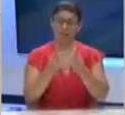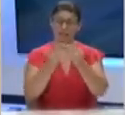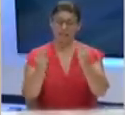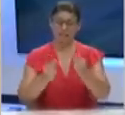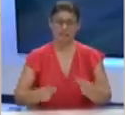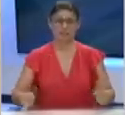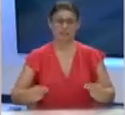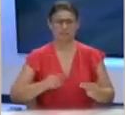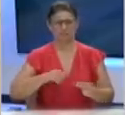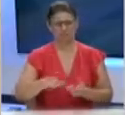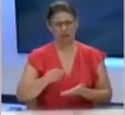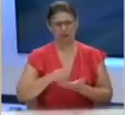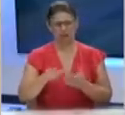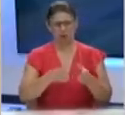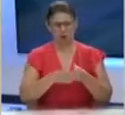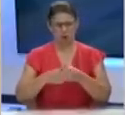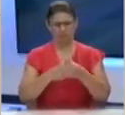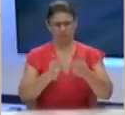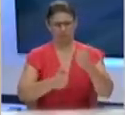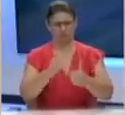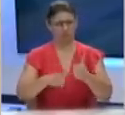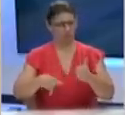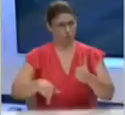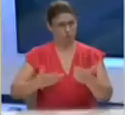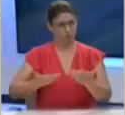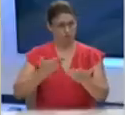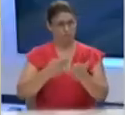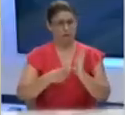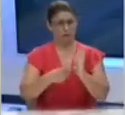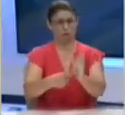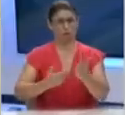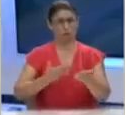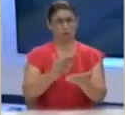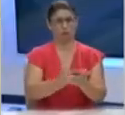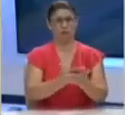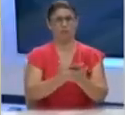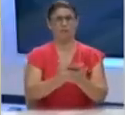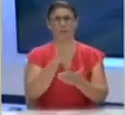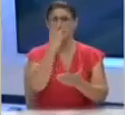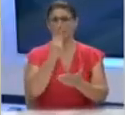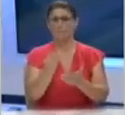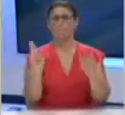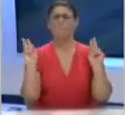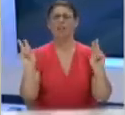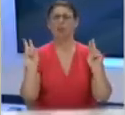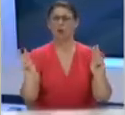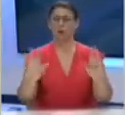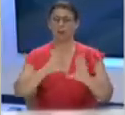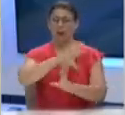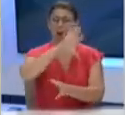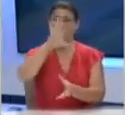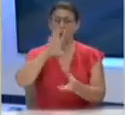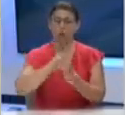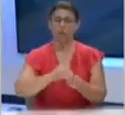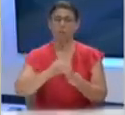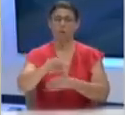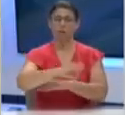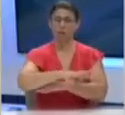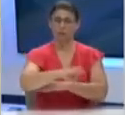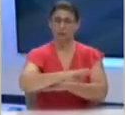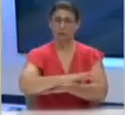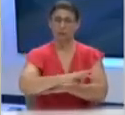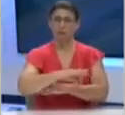ανταγωνισμούς. Σήμερα θα σας παρουσιάσω τις προτάσεις του ΠΑΣΟΚ για ένα ολοκληρωμένο σχέδιο πρόληψης και πολιτικής προστασίας που